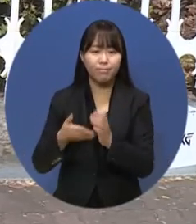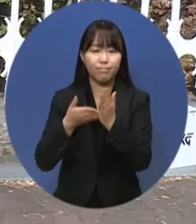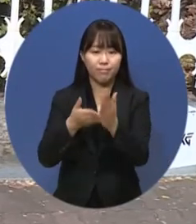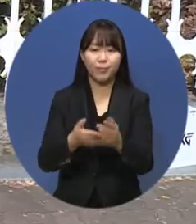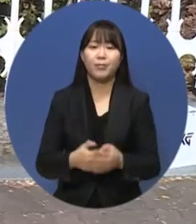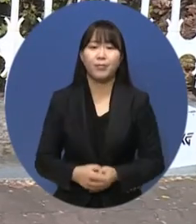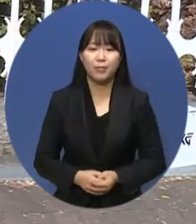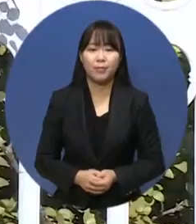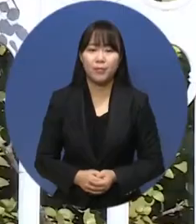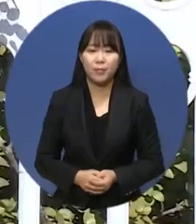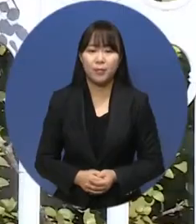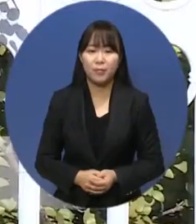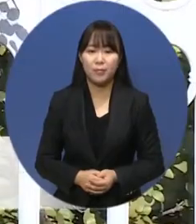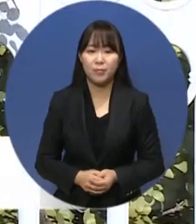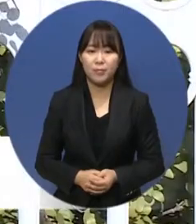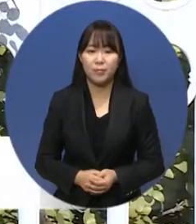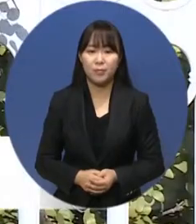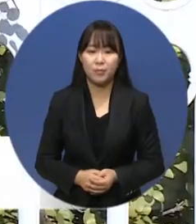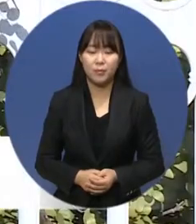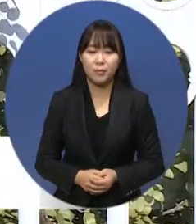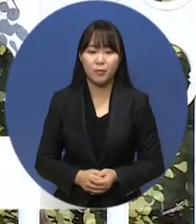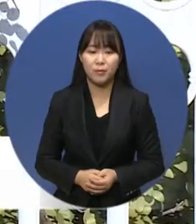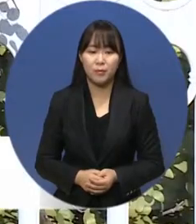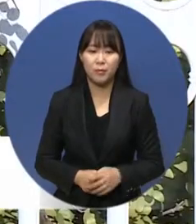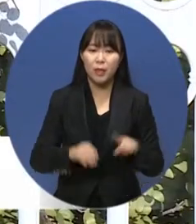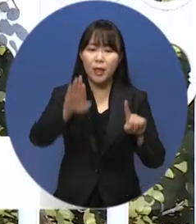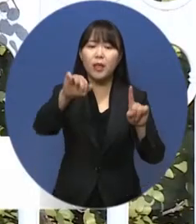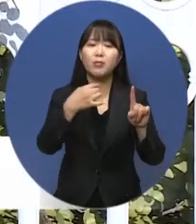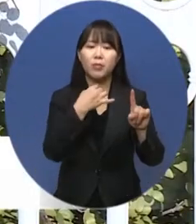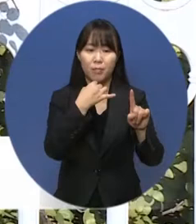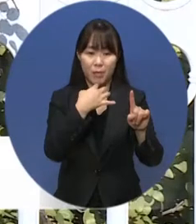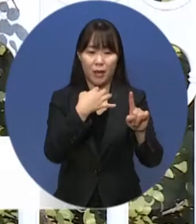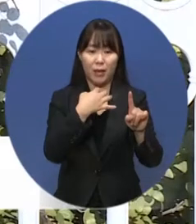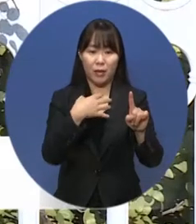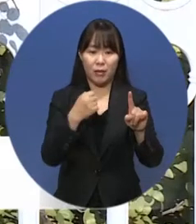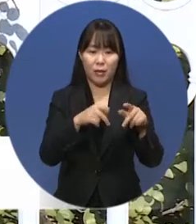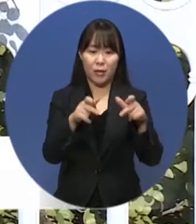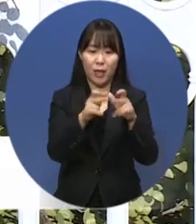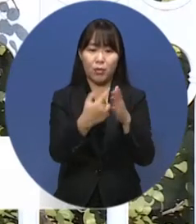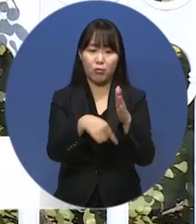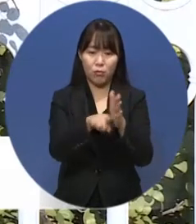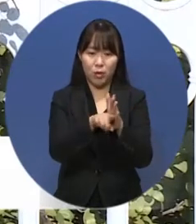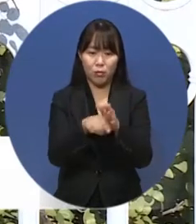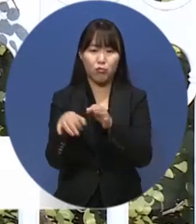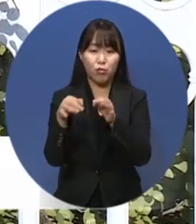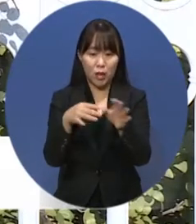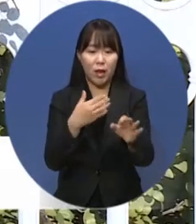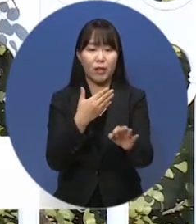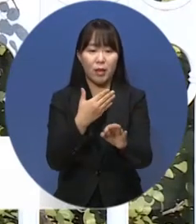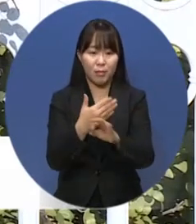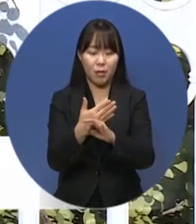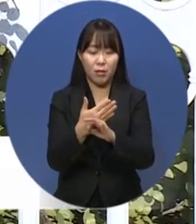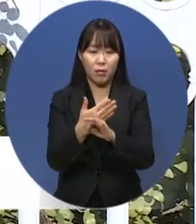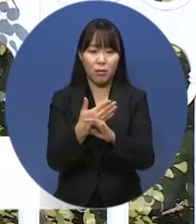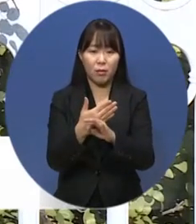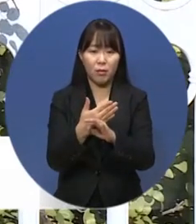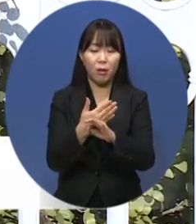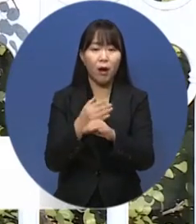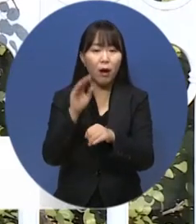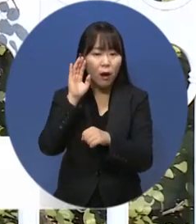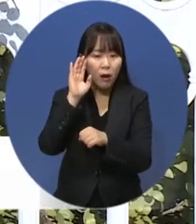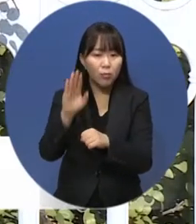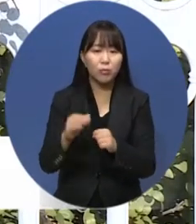했읍니다 1분이라는 시간 만 어 장애인 분들을 위해서 투자를 해 주신다면 더 앞으로